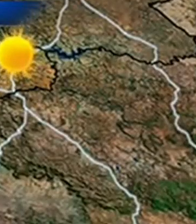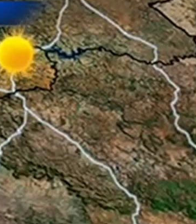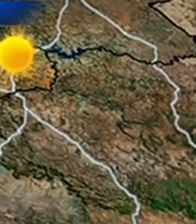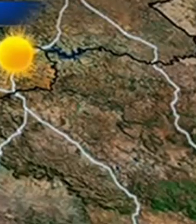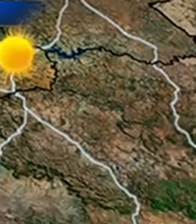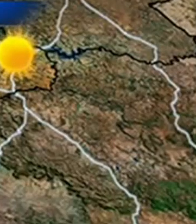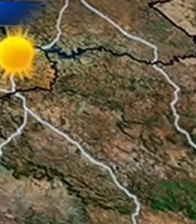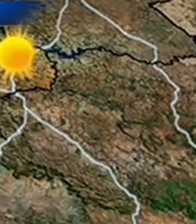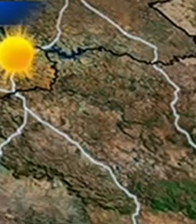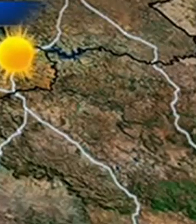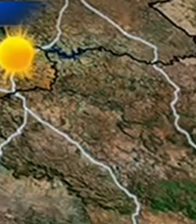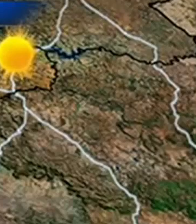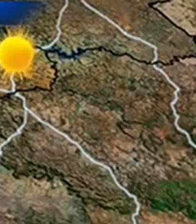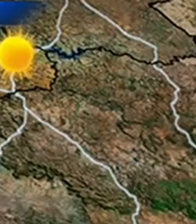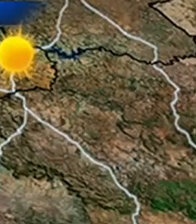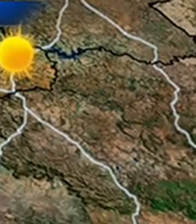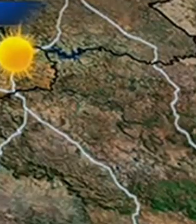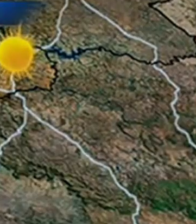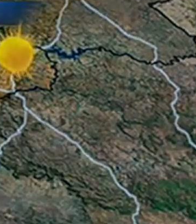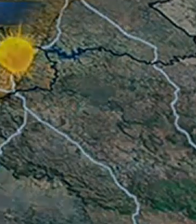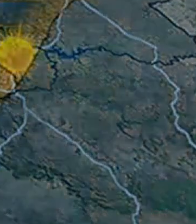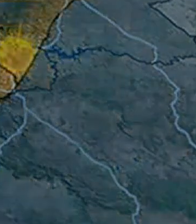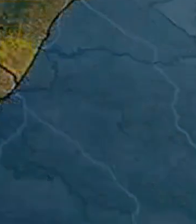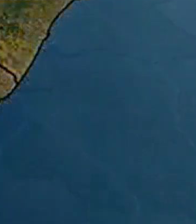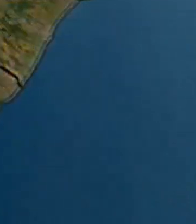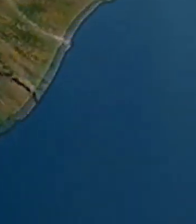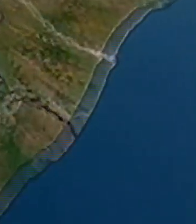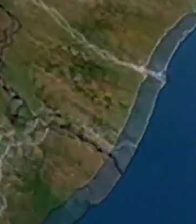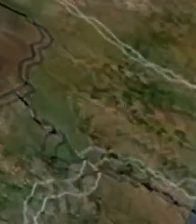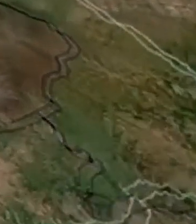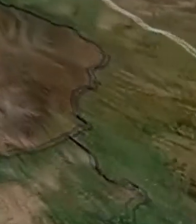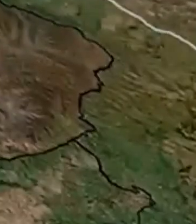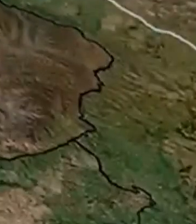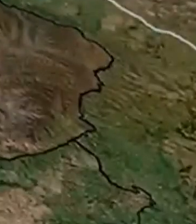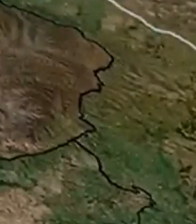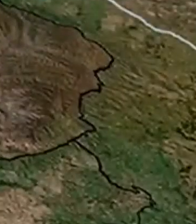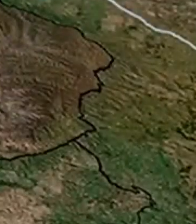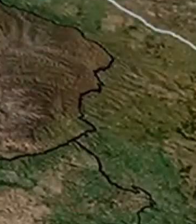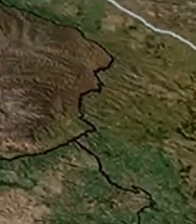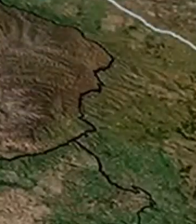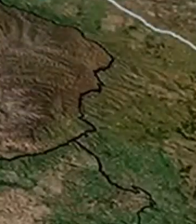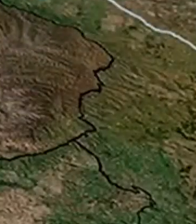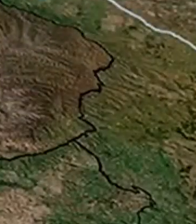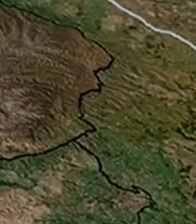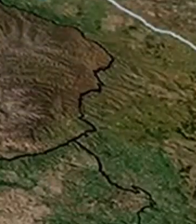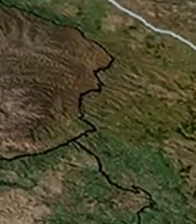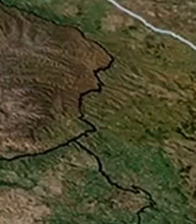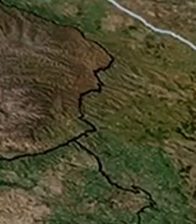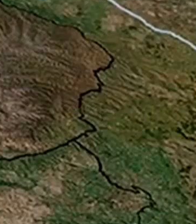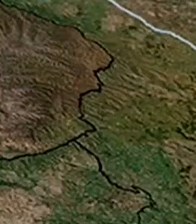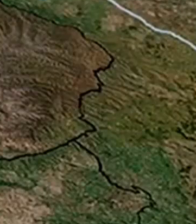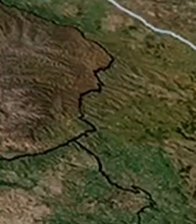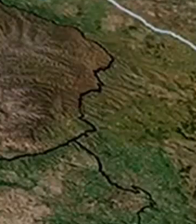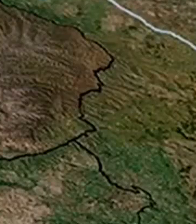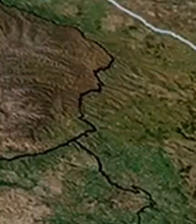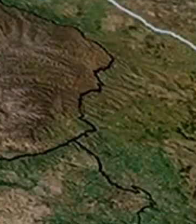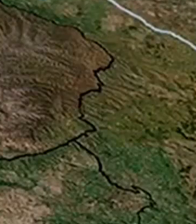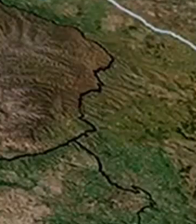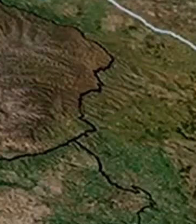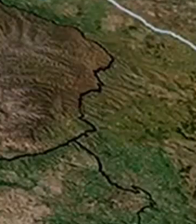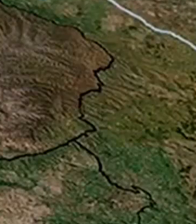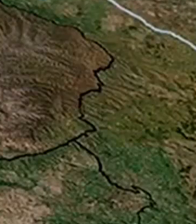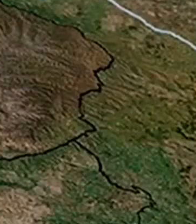ke tše 37 mo go bontšha go tla fišela go ntšhana go gameleteng ka Springbok ke tše 28 Freestata province yeo ka moka go bontšha go tla ba go fiša fela e